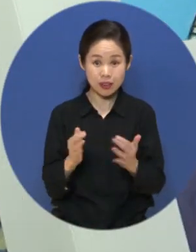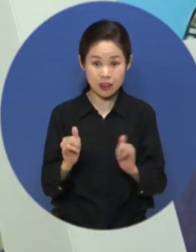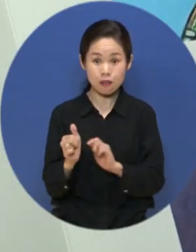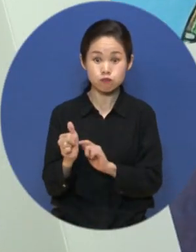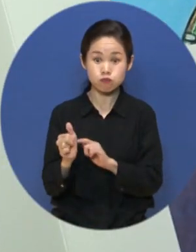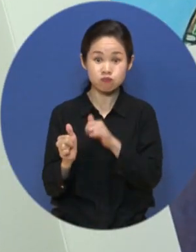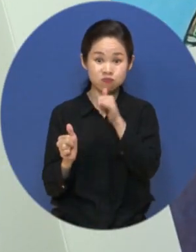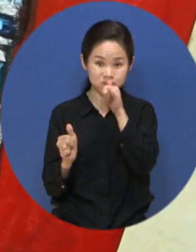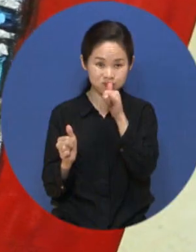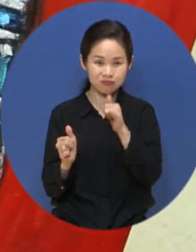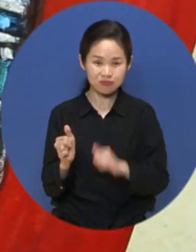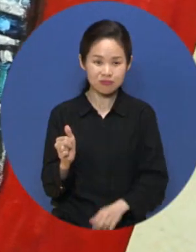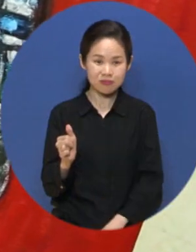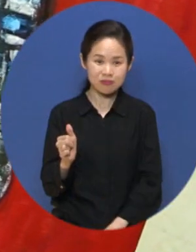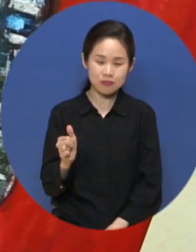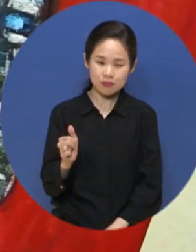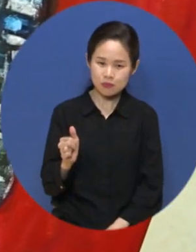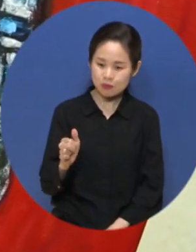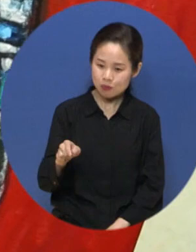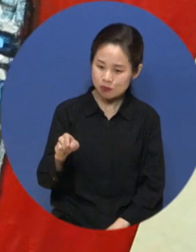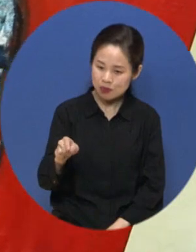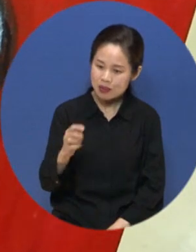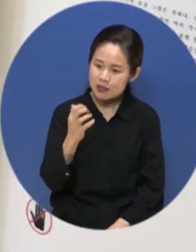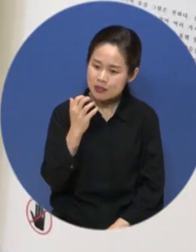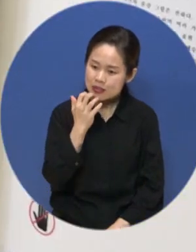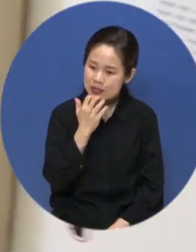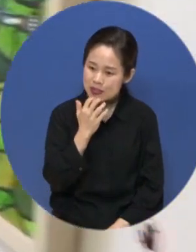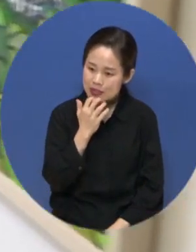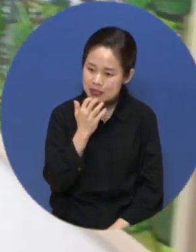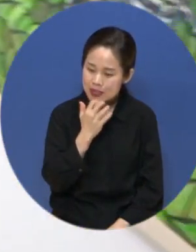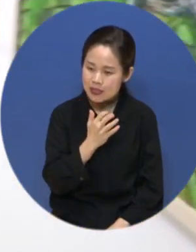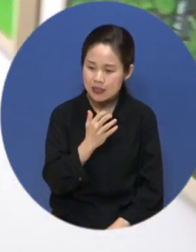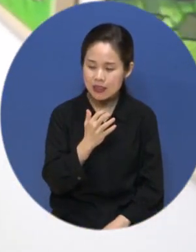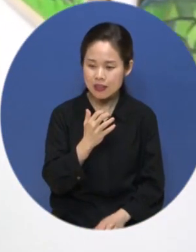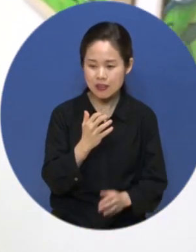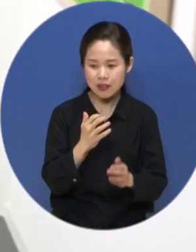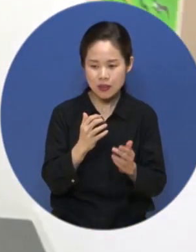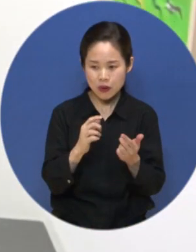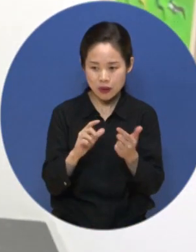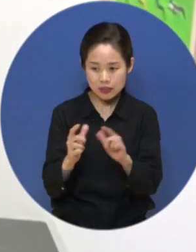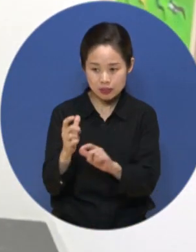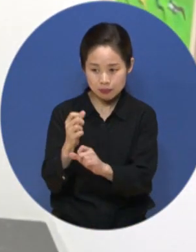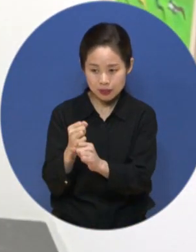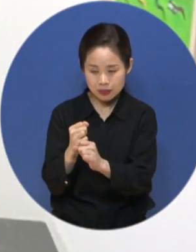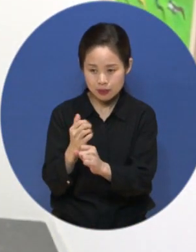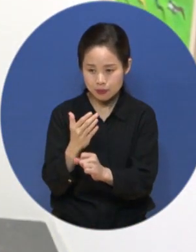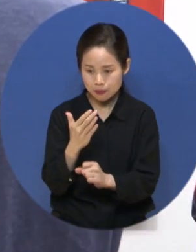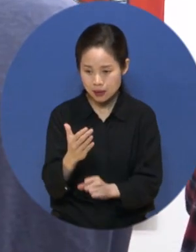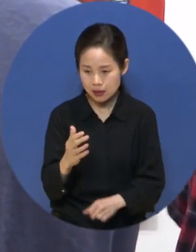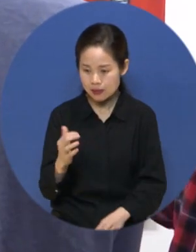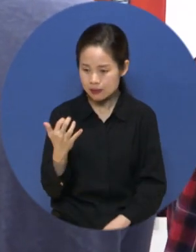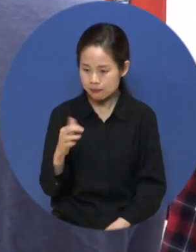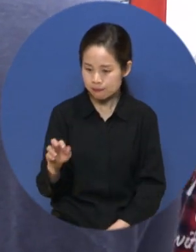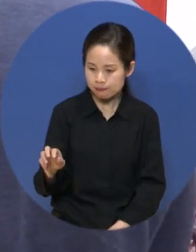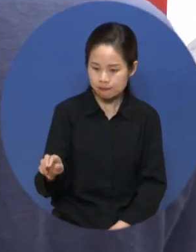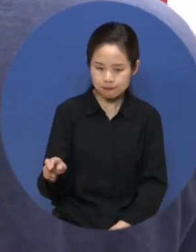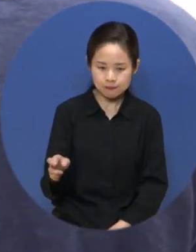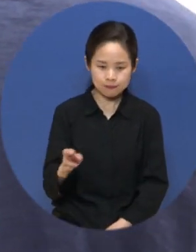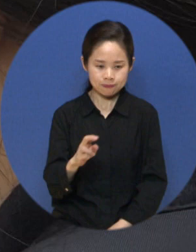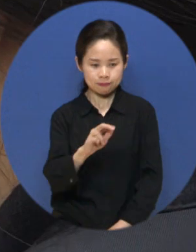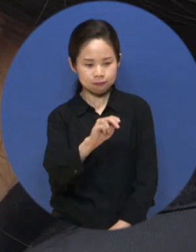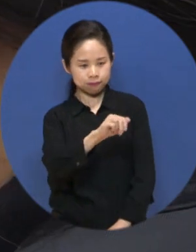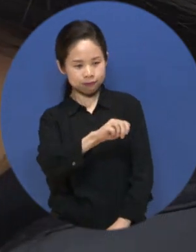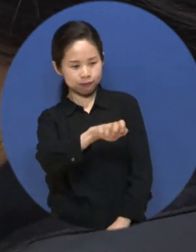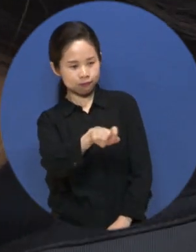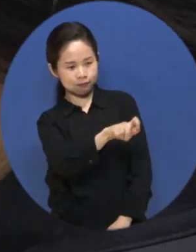처음 만들어지고 예쁜 색을 표현하고 자신의 생명을 다하는 물감을 캔버스 위로 담아내는 이 남자.